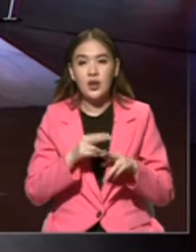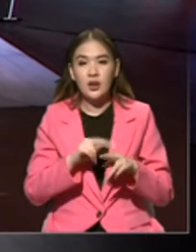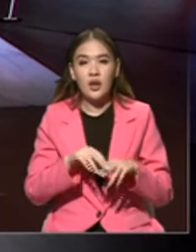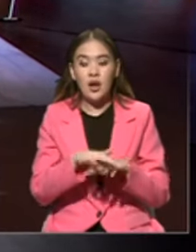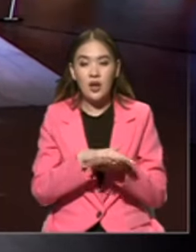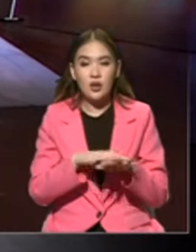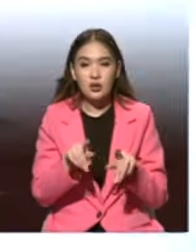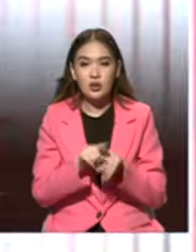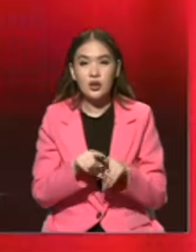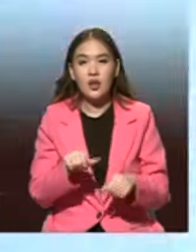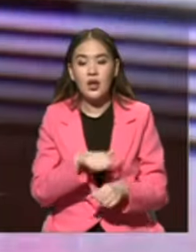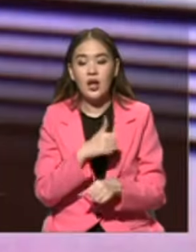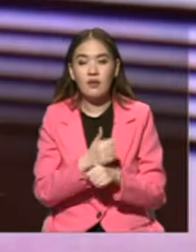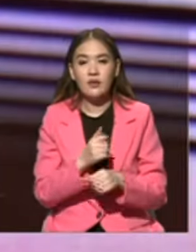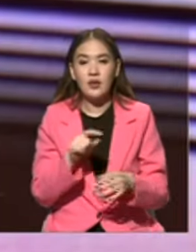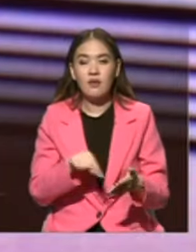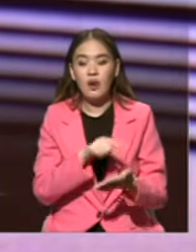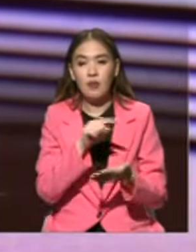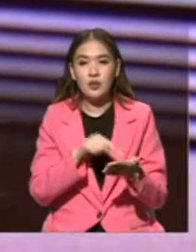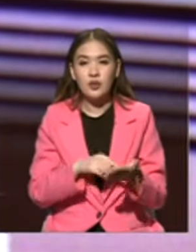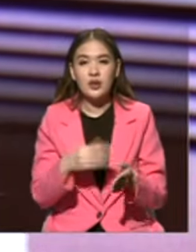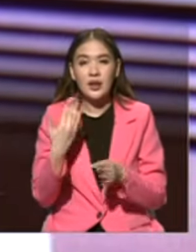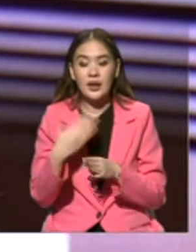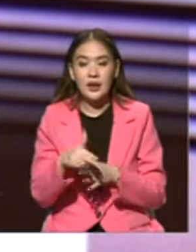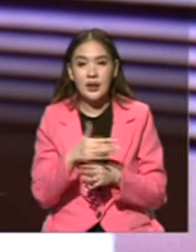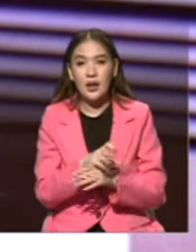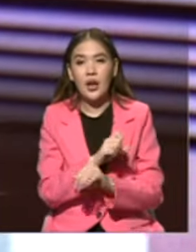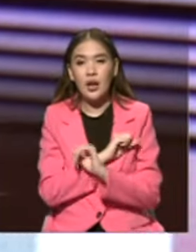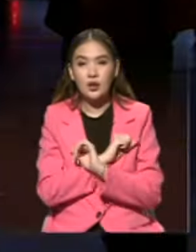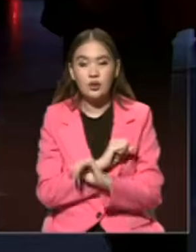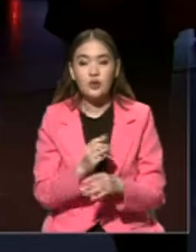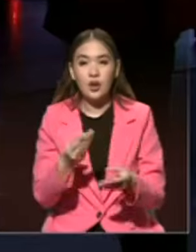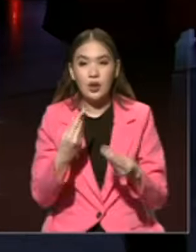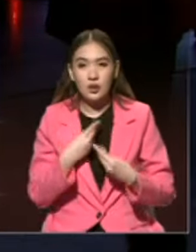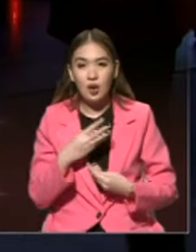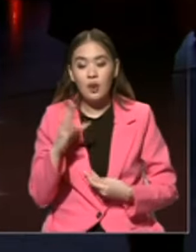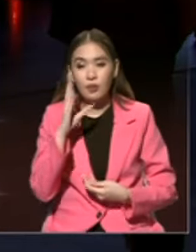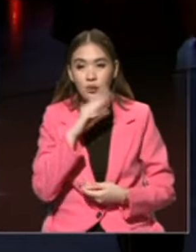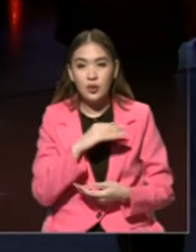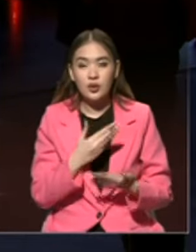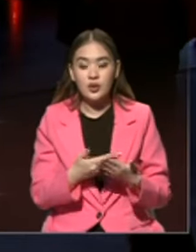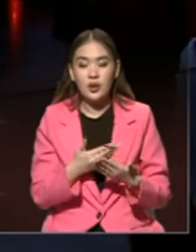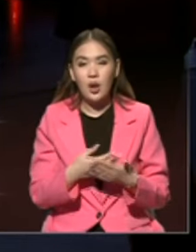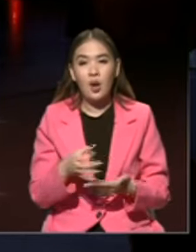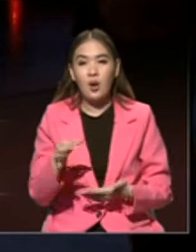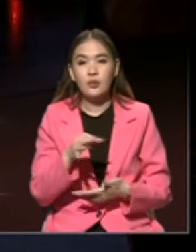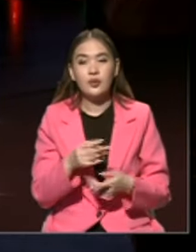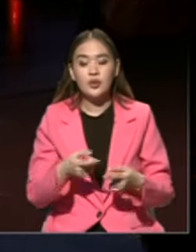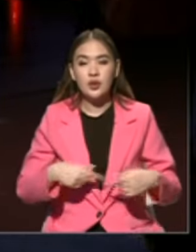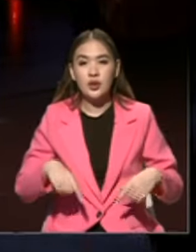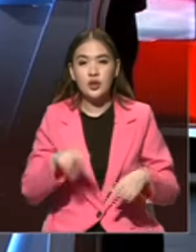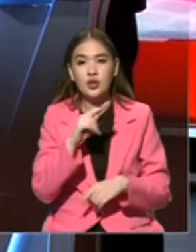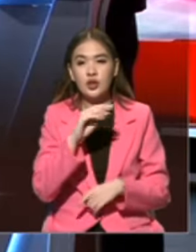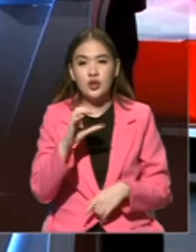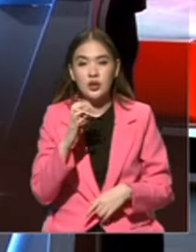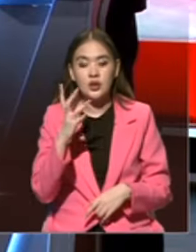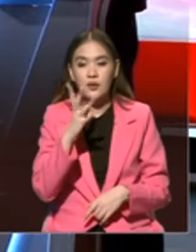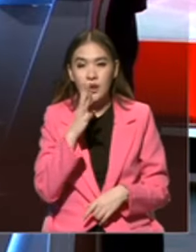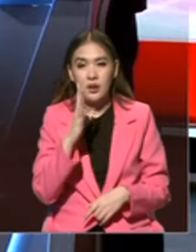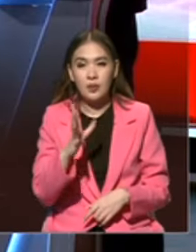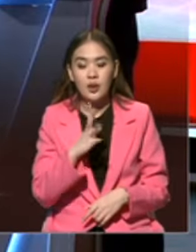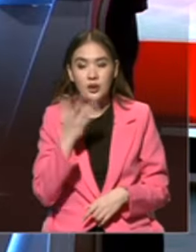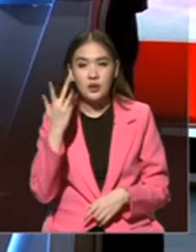басты сұрақ мынау кредитке каникул бере ме деп сұрап жатыр. Оның сыртында кеше төтенше жағдай жарияланған кезде